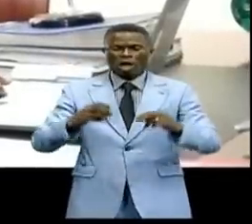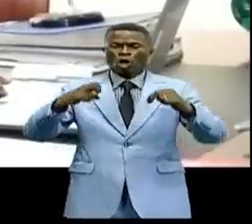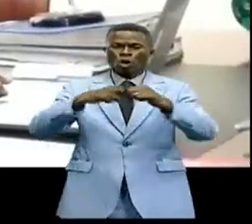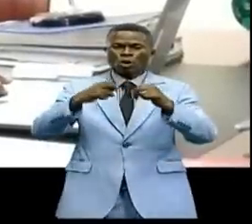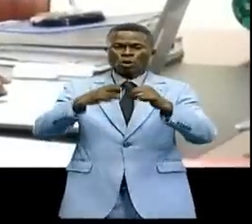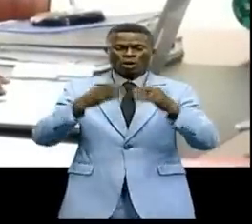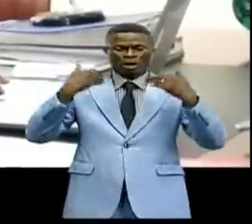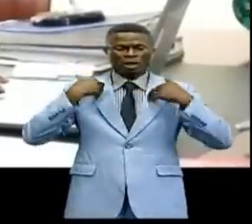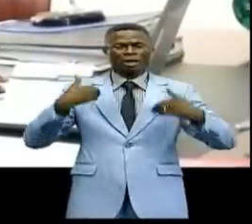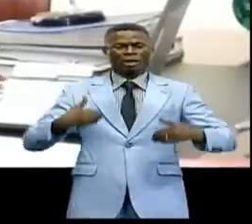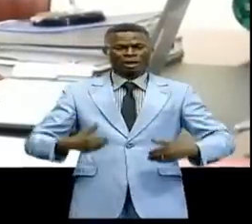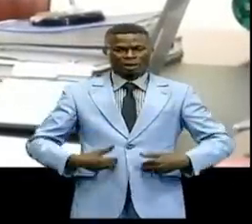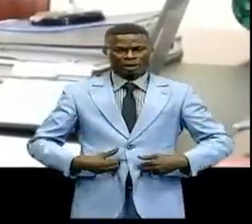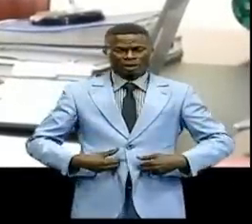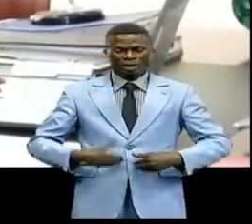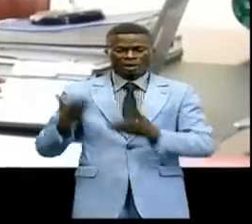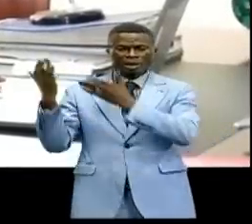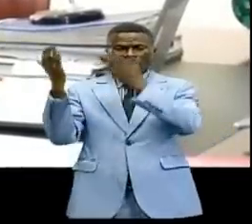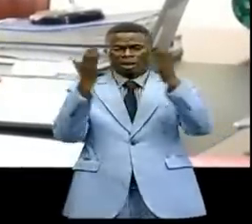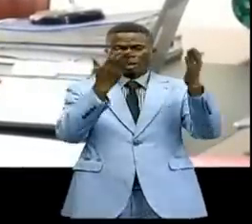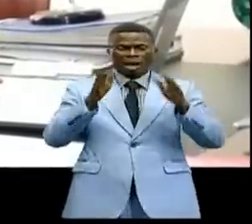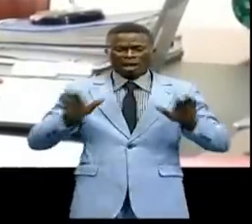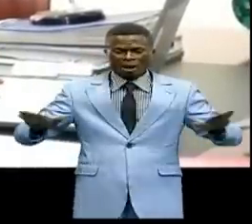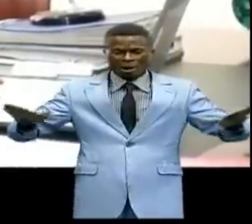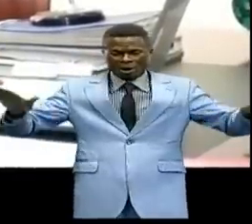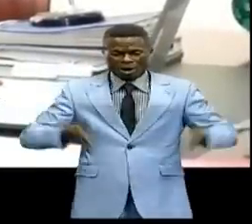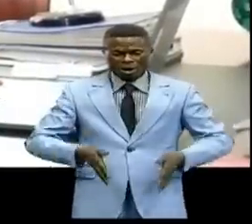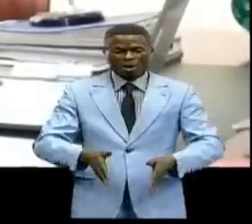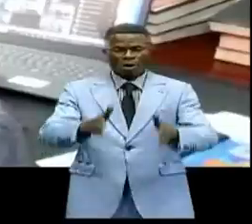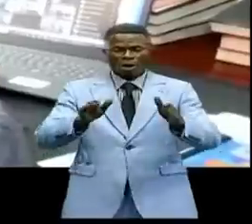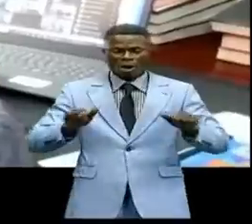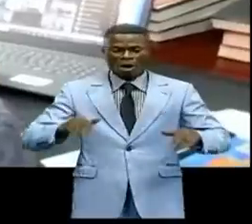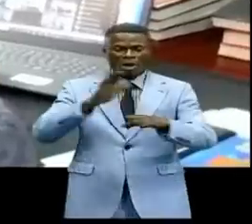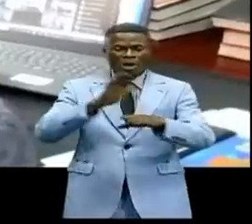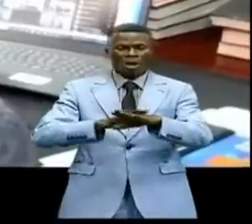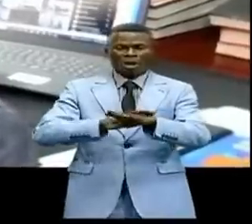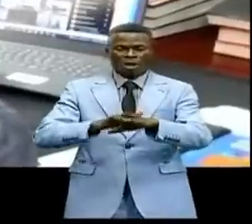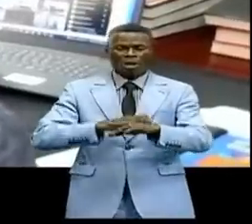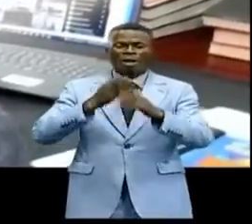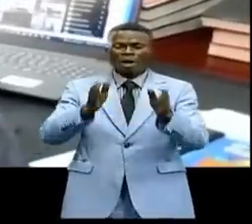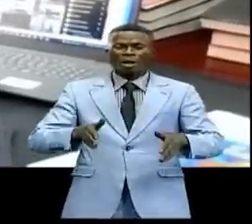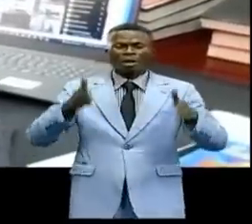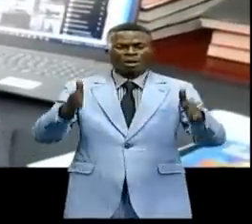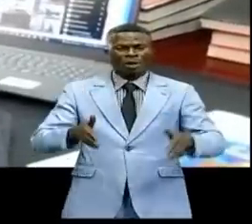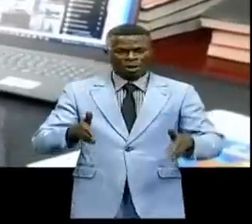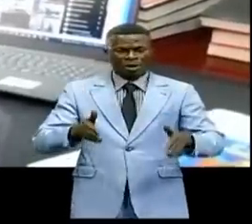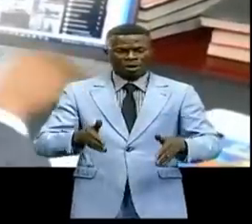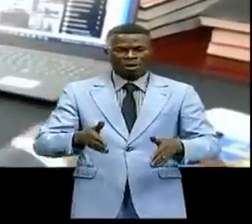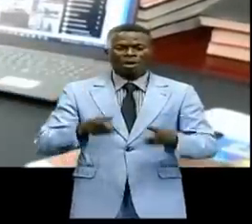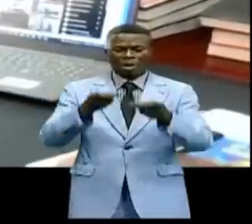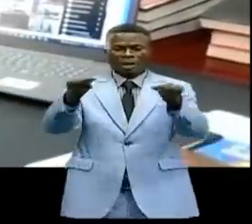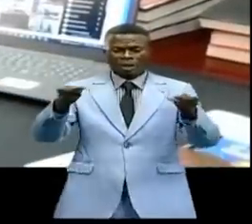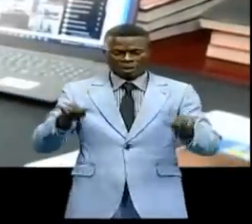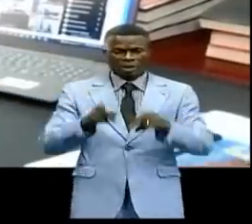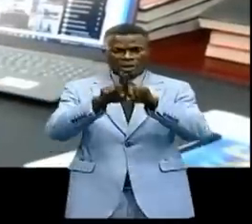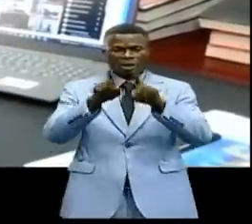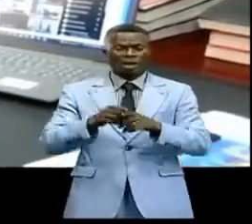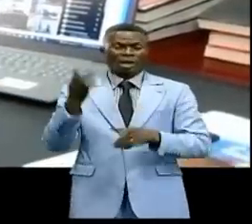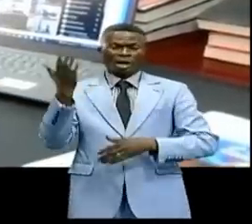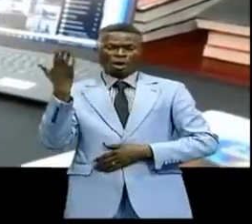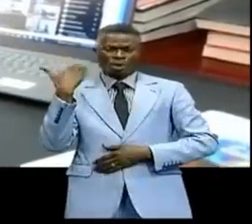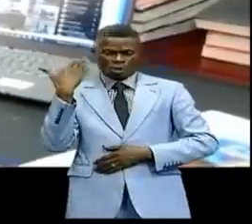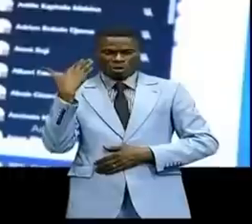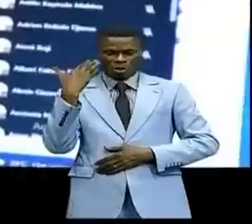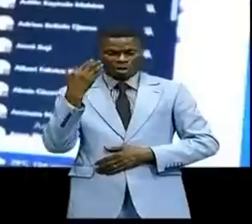de la santé, des transports aériens, routiers, ferroviaires, fluviales, lacustres maritimes, de l'environnement et de l'eau.